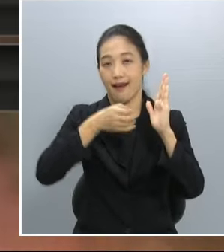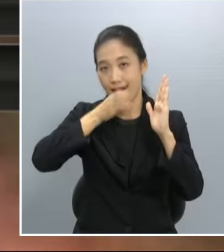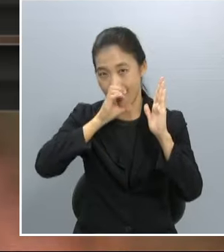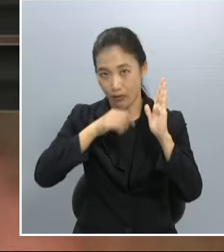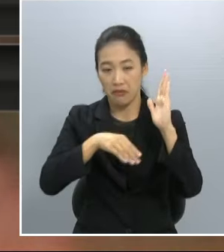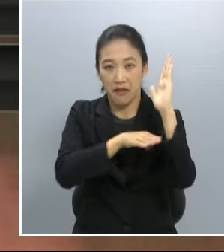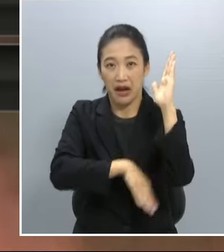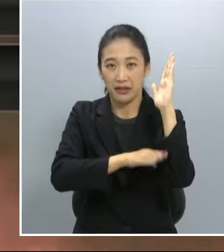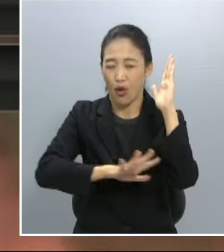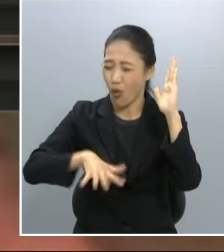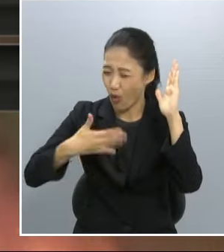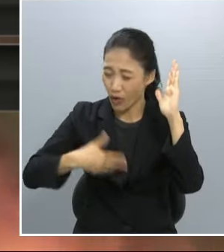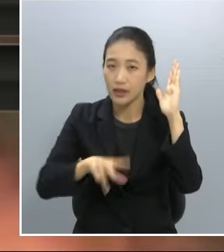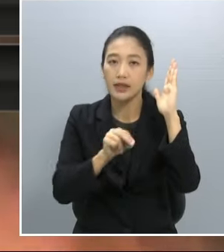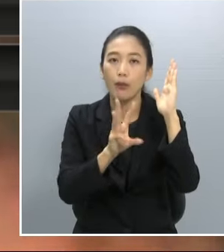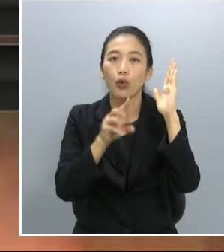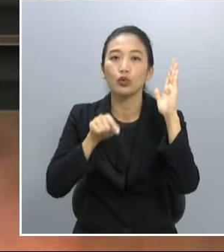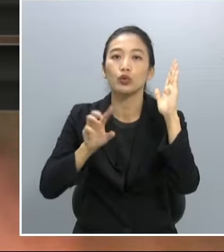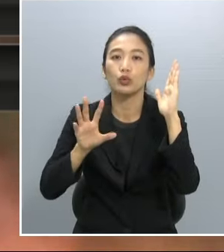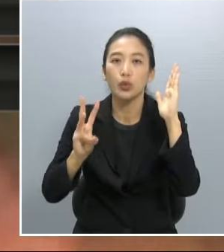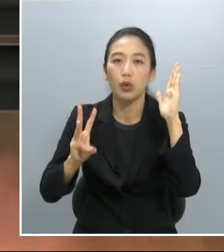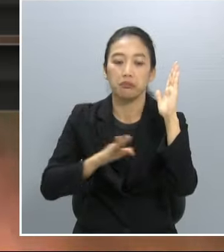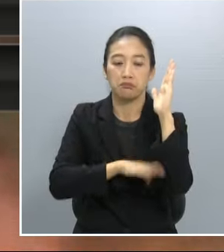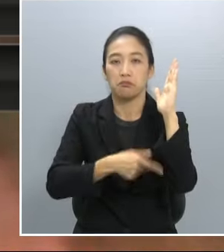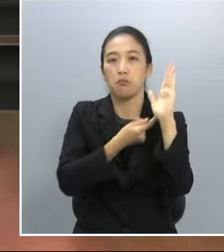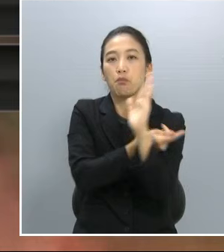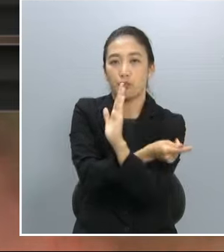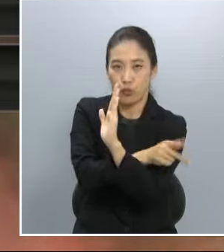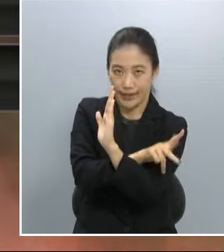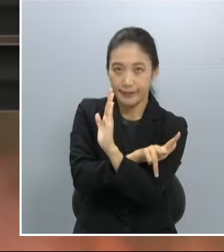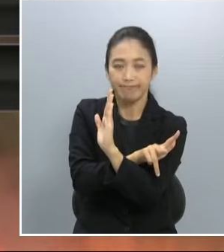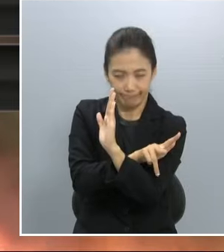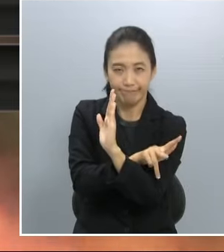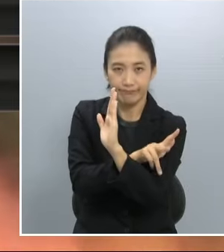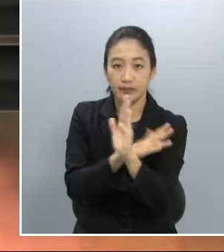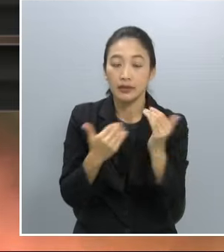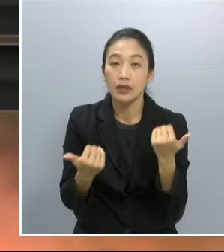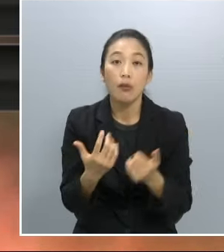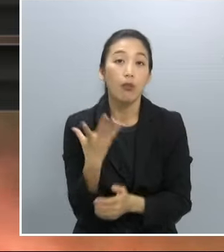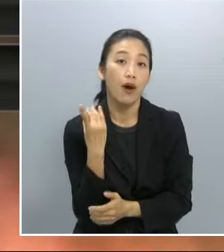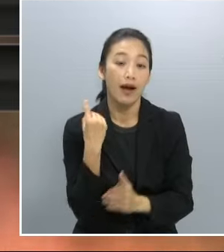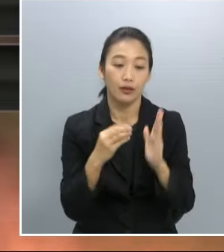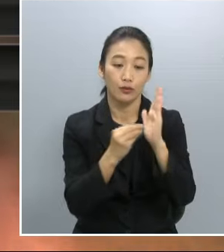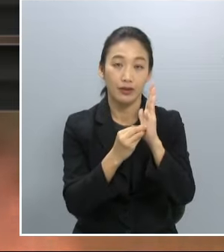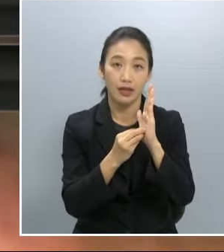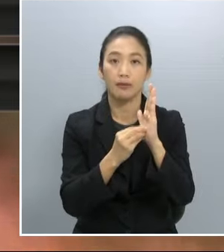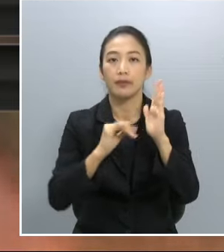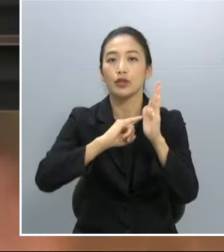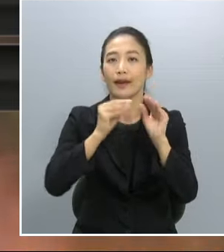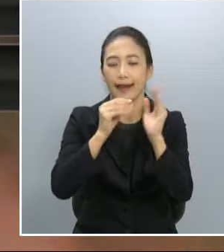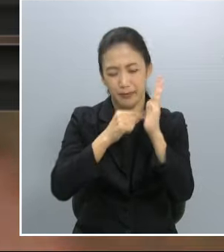นะคะ 36.6ที่อำเภอเมืองภูเก็ตค่ะภาคใต้ยังร้อนเลยกทมปริมณฑลเมื่อวานนี้คลองหลวงปทุมธานี